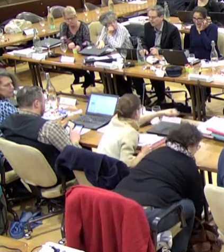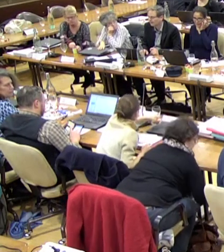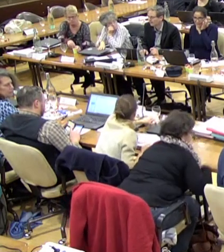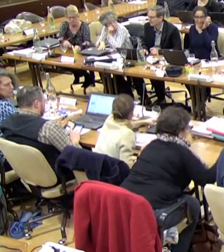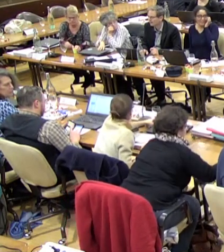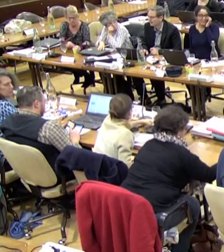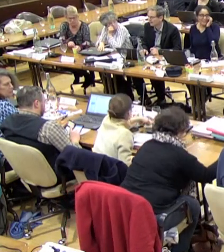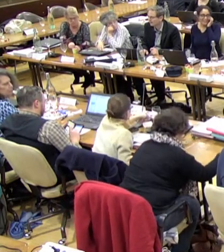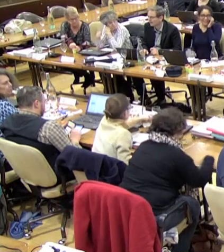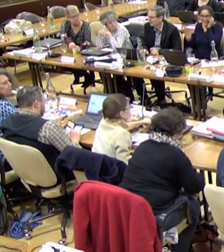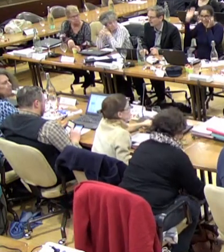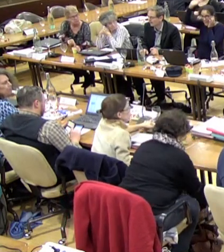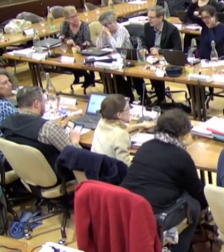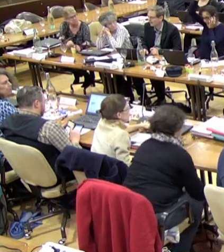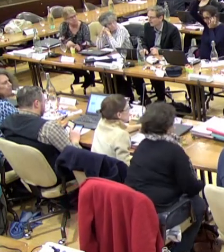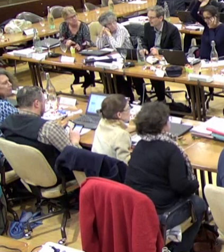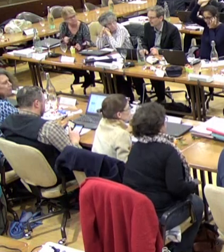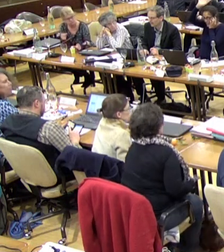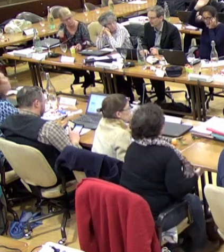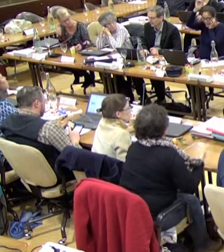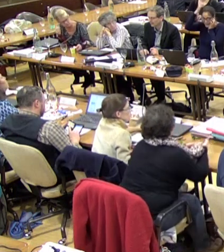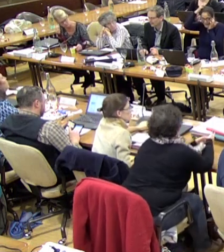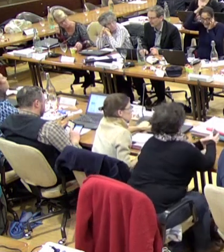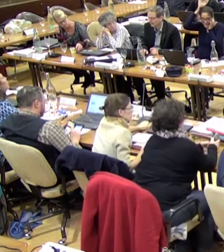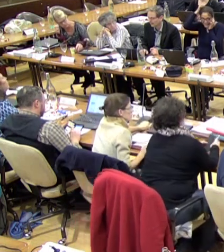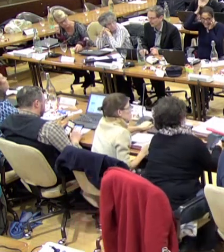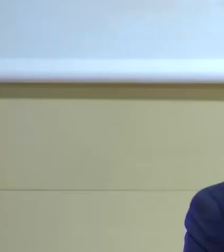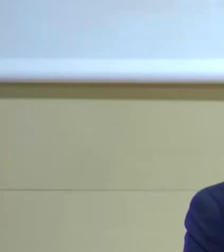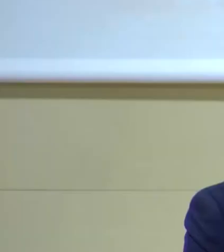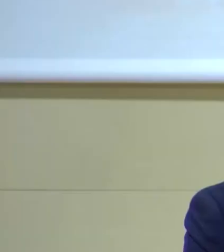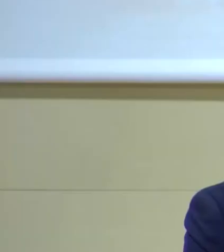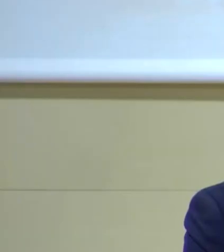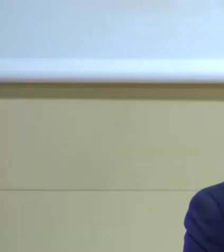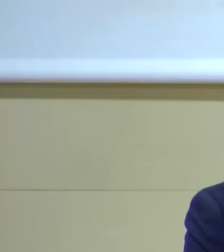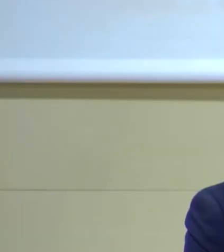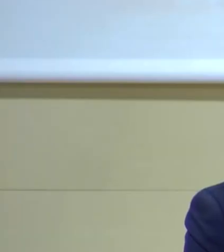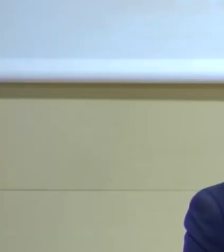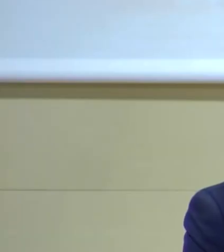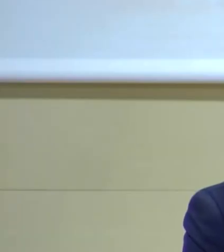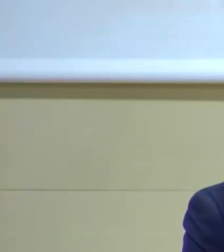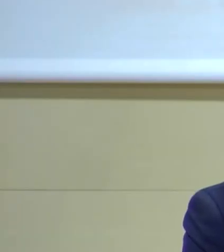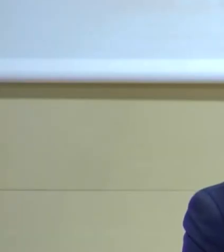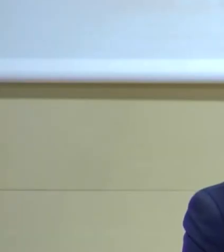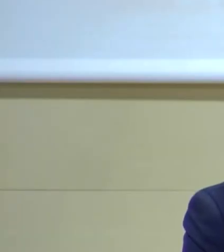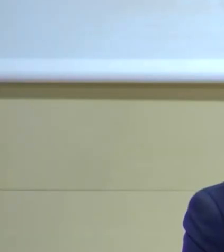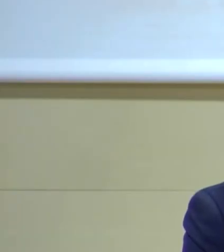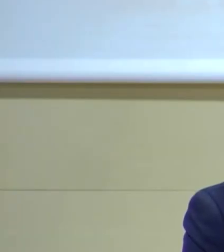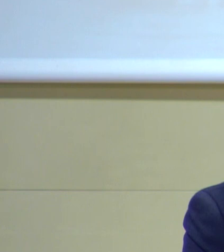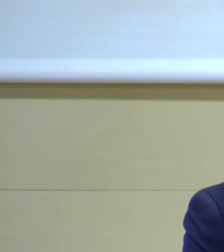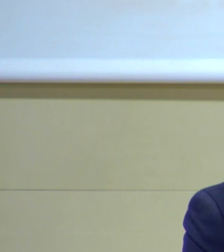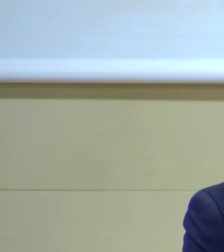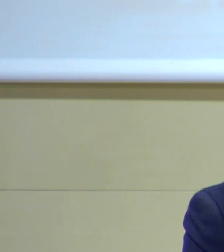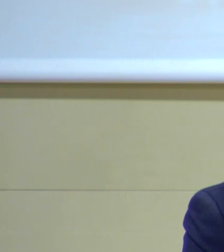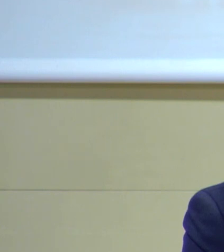vote sur les spé madame comparé à et rp qui s'abstient